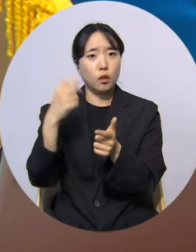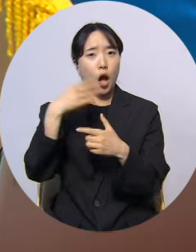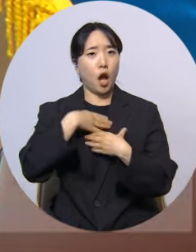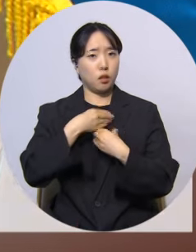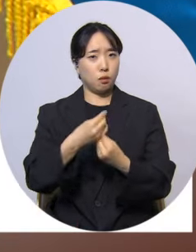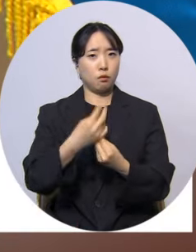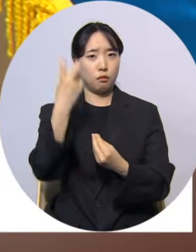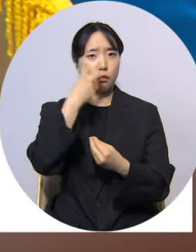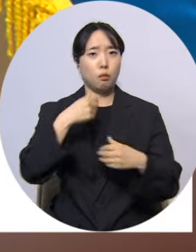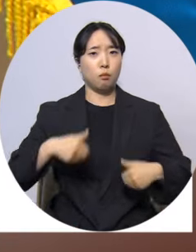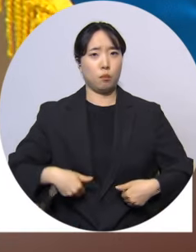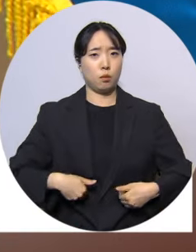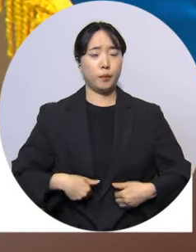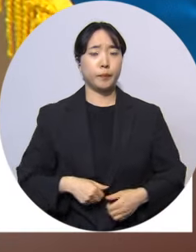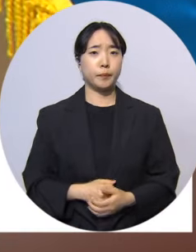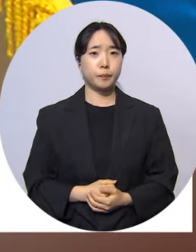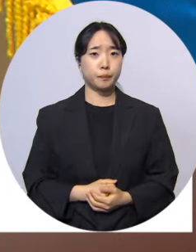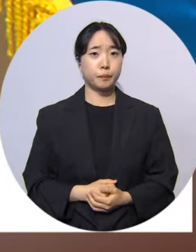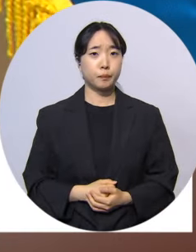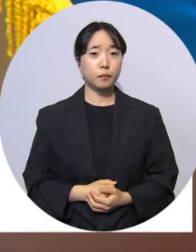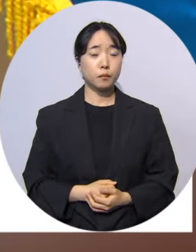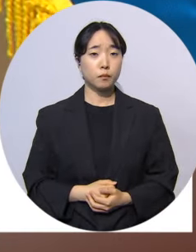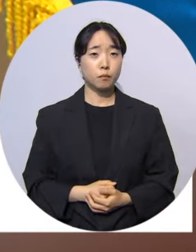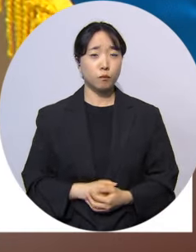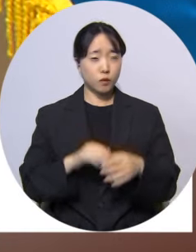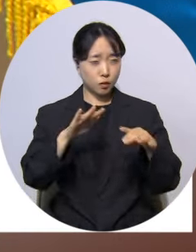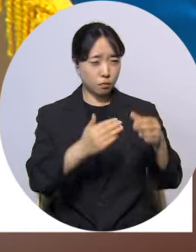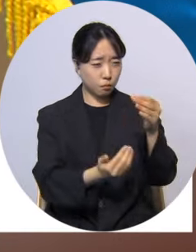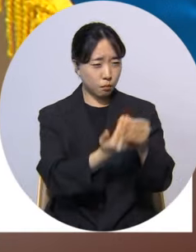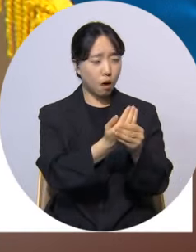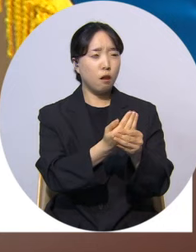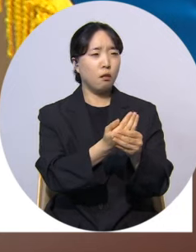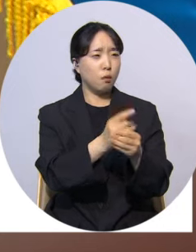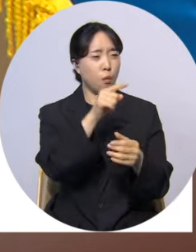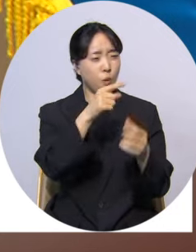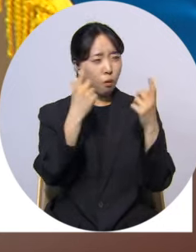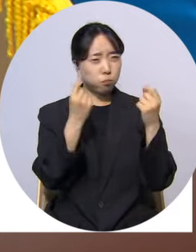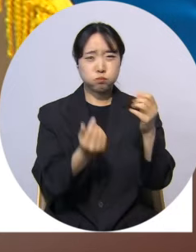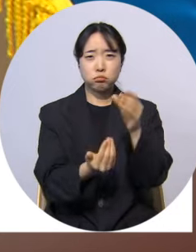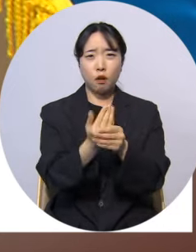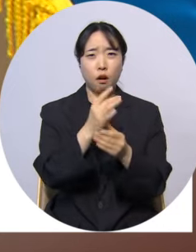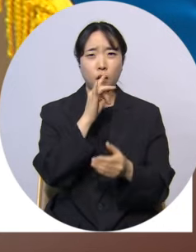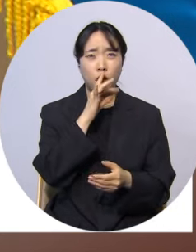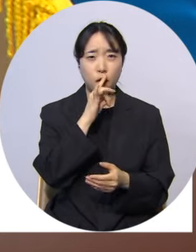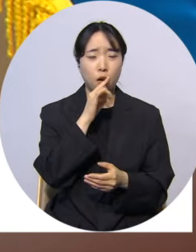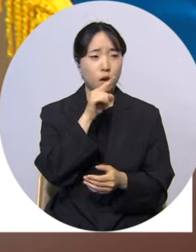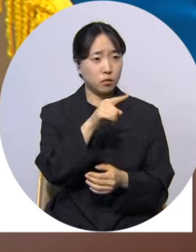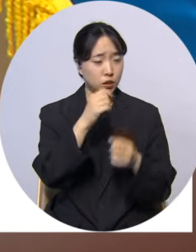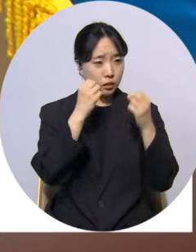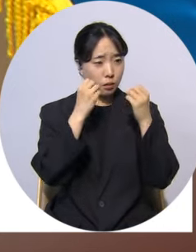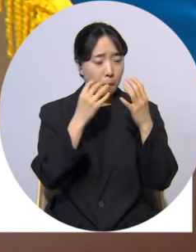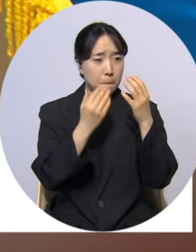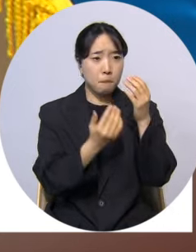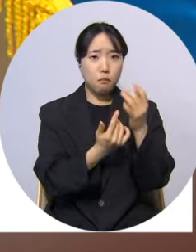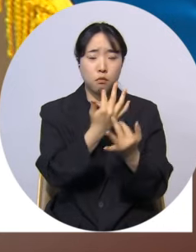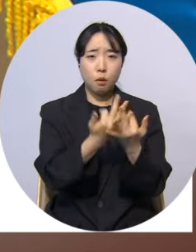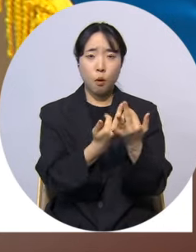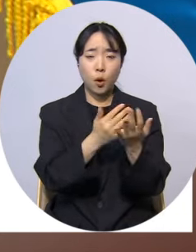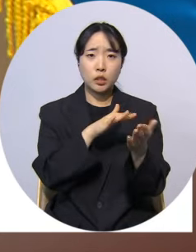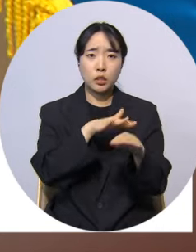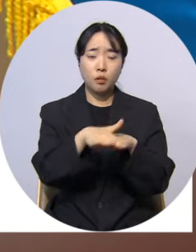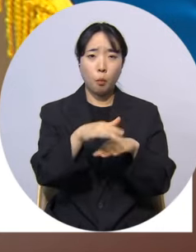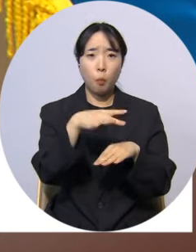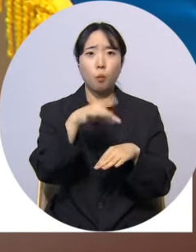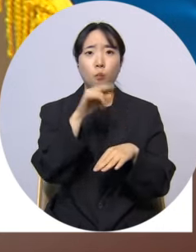이번 사고를 계기로 이들 첨단 신산업의 화재 유형과 원인을